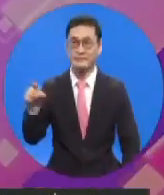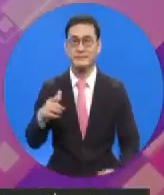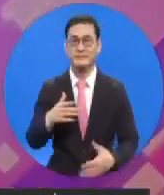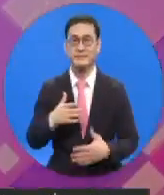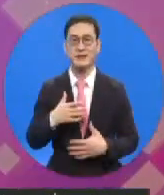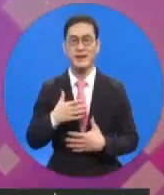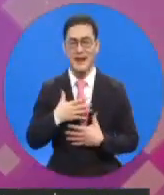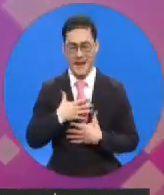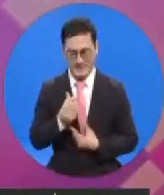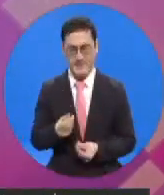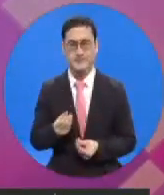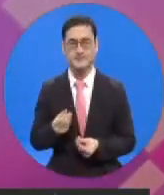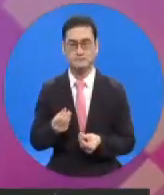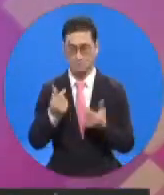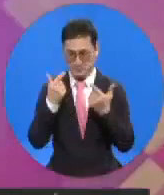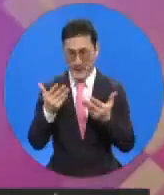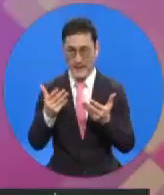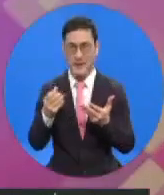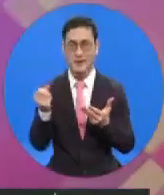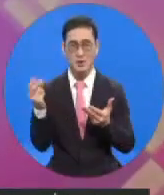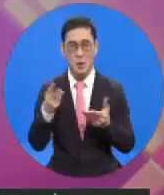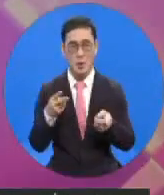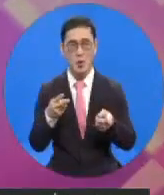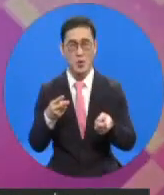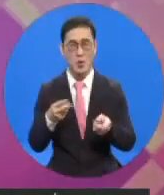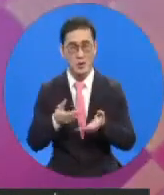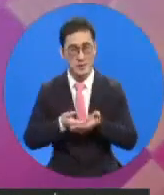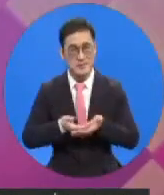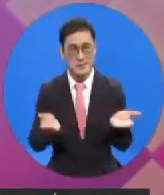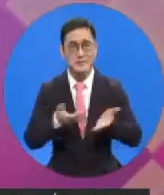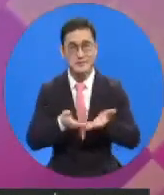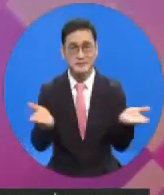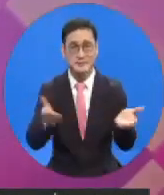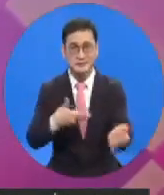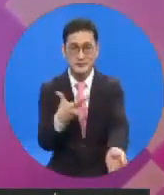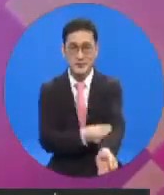생산되고 공급되기까지 우리가 우리 몸을 잘 지켜야 한다라는 사실은 변함이 없는 것 같습니다.